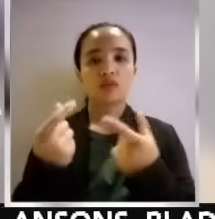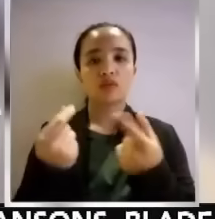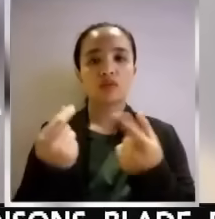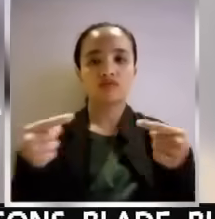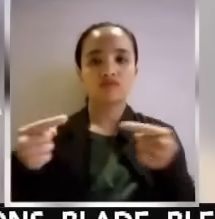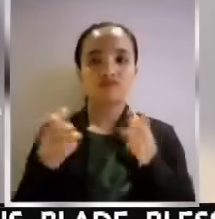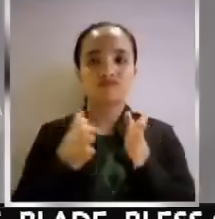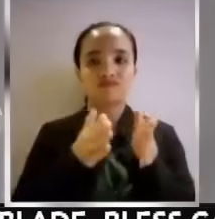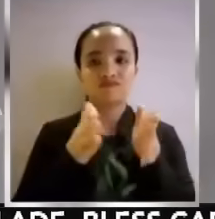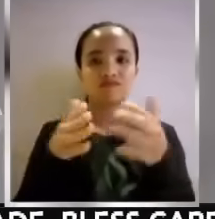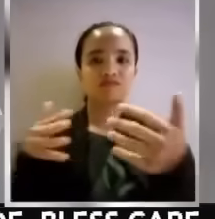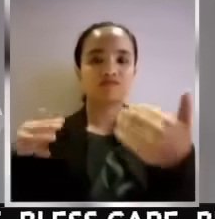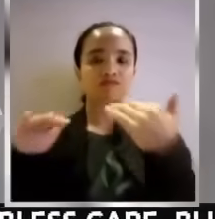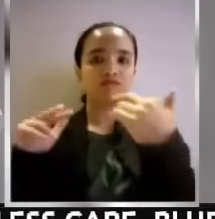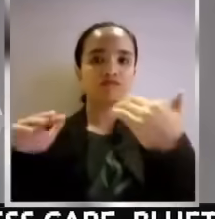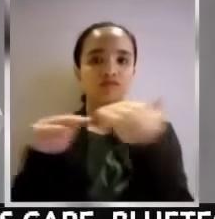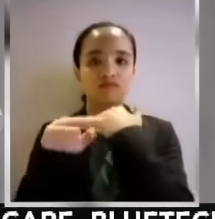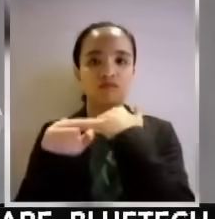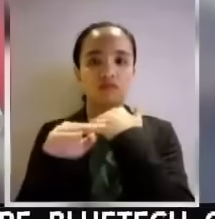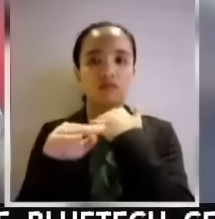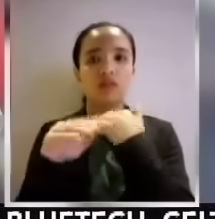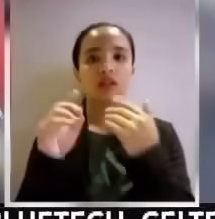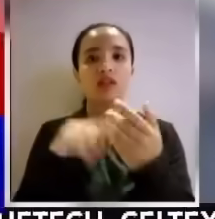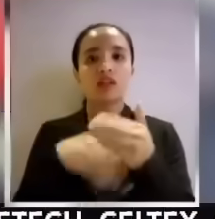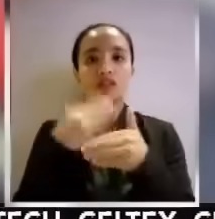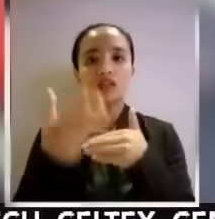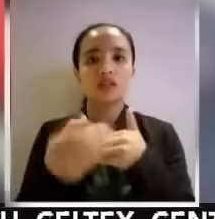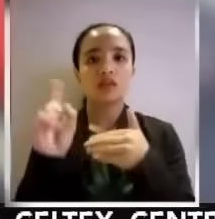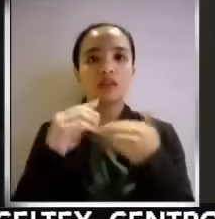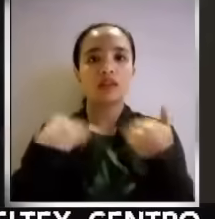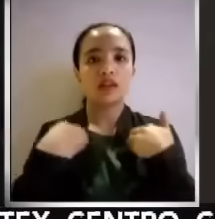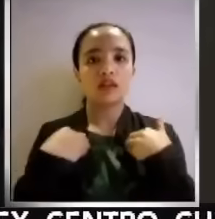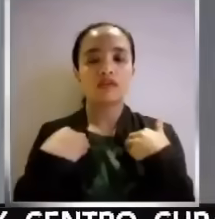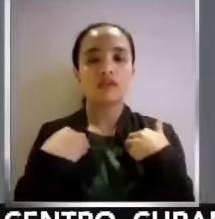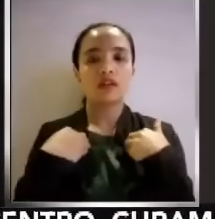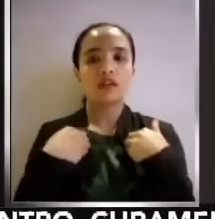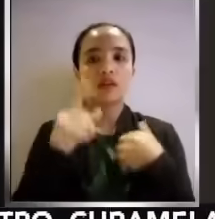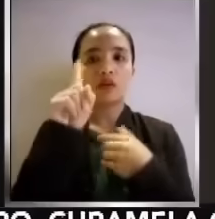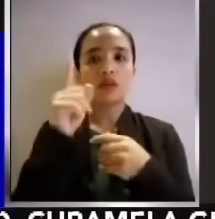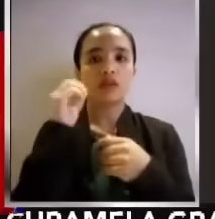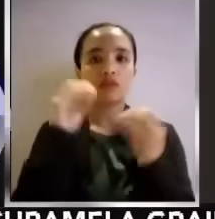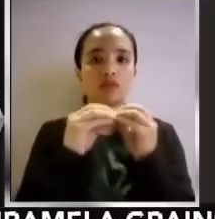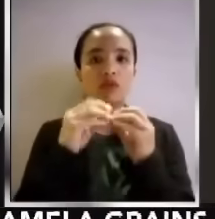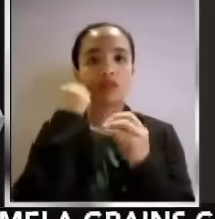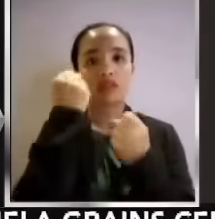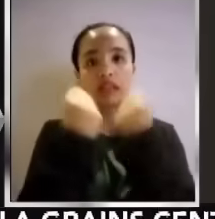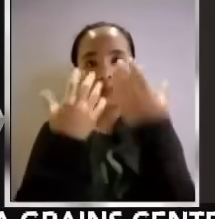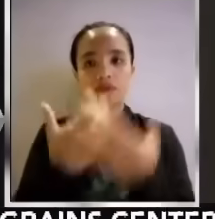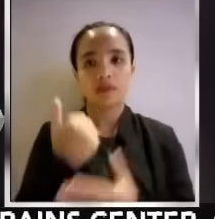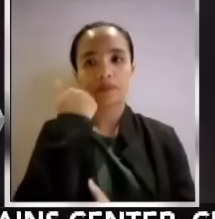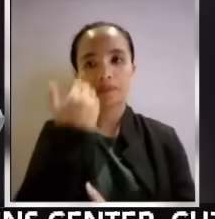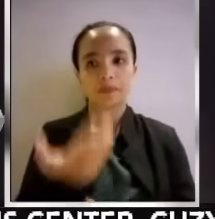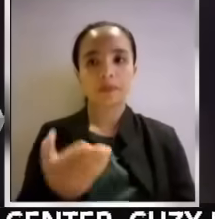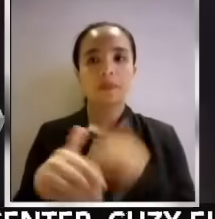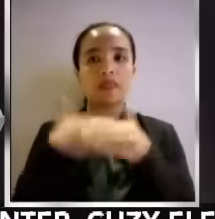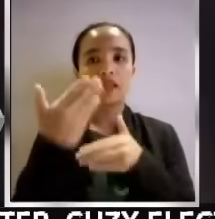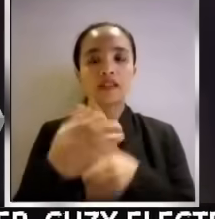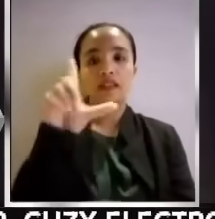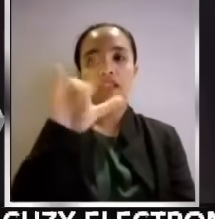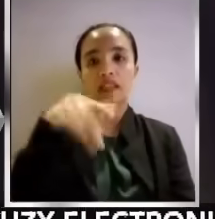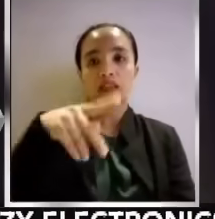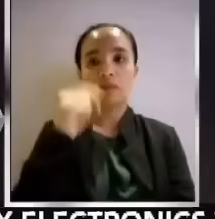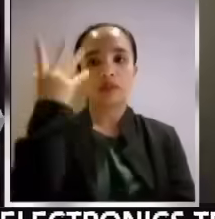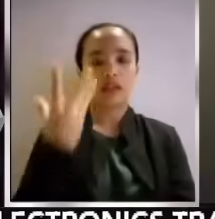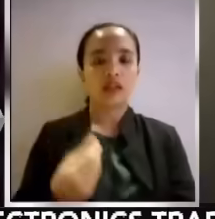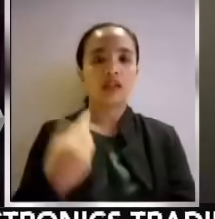sa kasalubong na truck. Sugatan naman at nasa police custody ang isa pang driver. Security guard sa Lipa, Batangas, patay matapos malapit